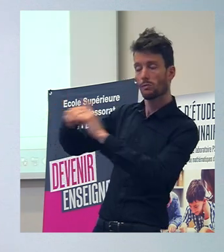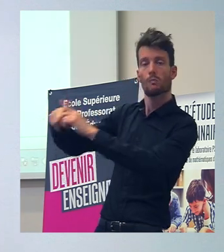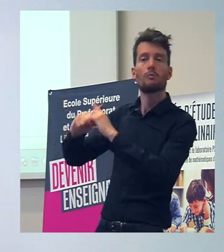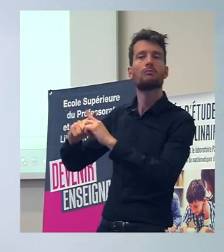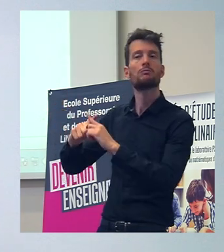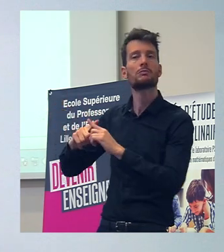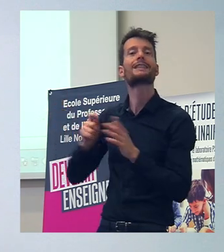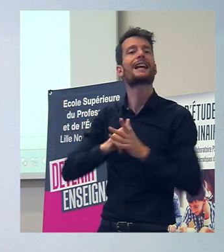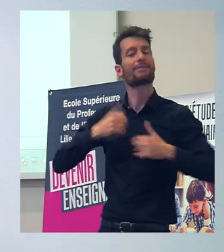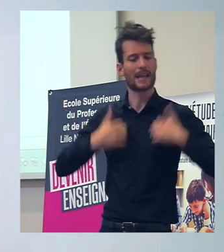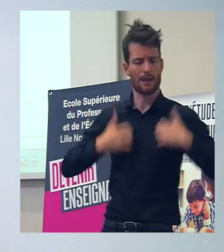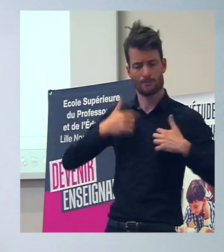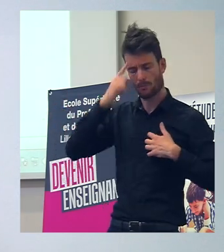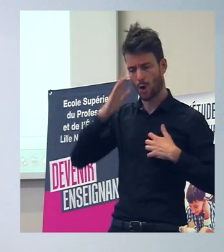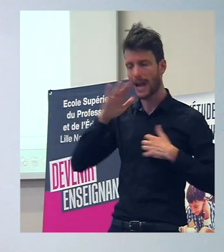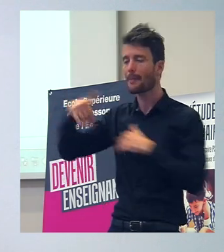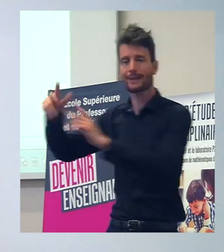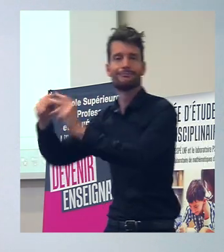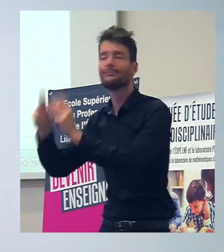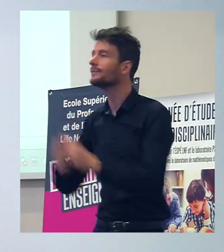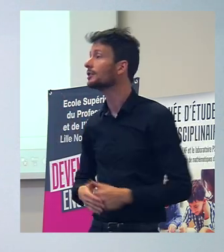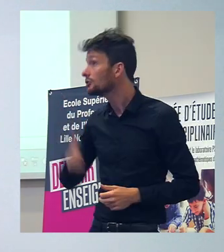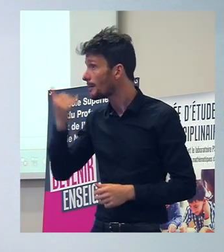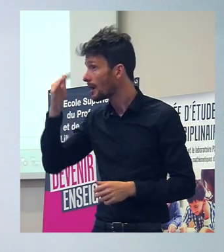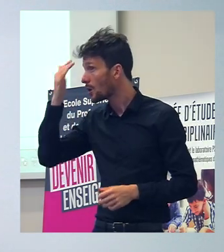l'issue du dilemme moral, parce que je ne sais pas si vous le savez, mais